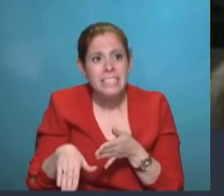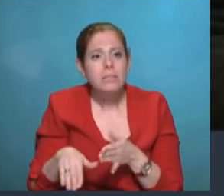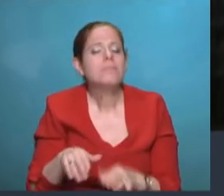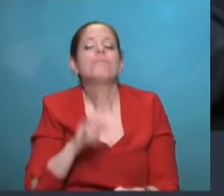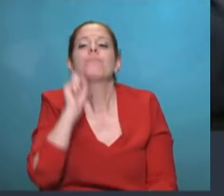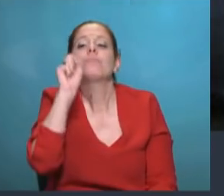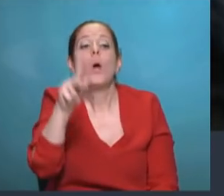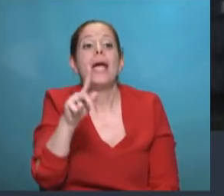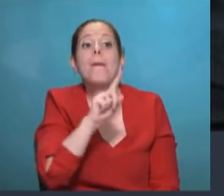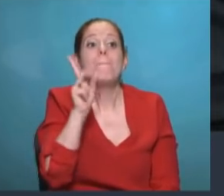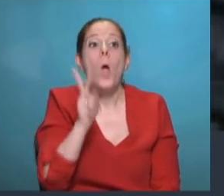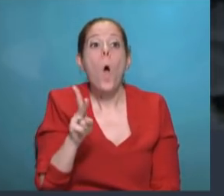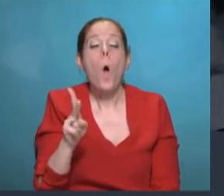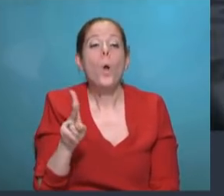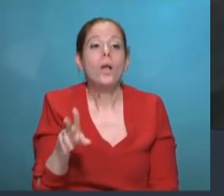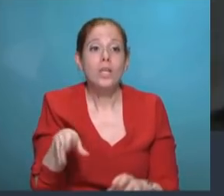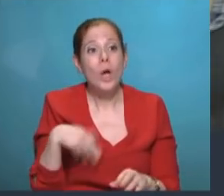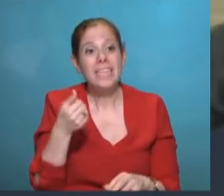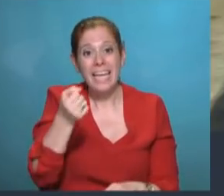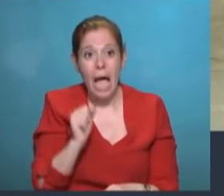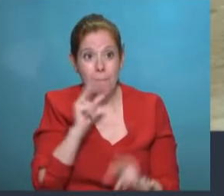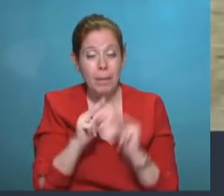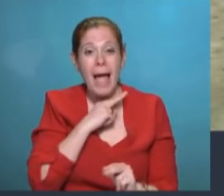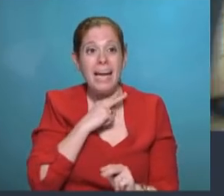יכול להיות תייר שמדבר אנגלית?